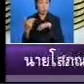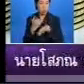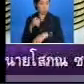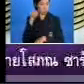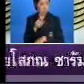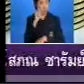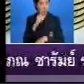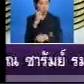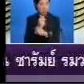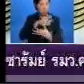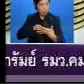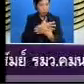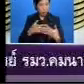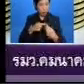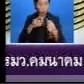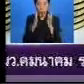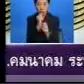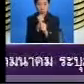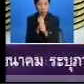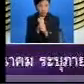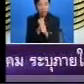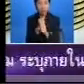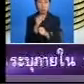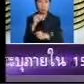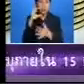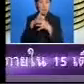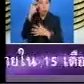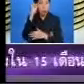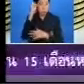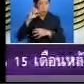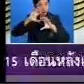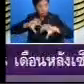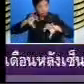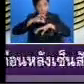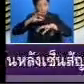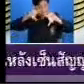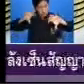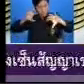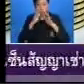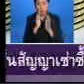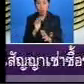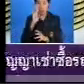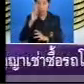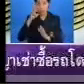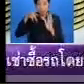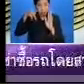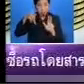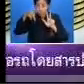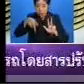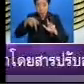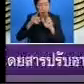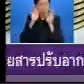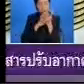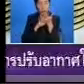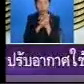แผน Early Retire ของทางด้านพนักงานขสมก 7,000 คนและในส่วนของสถานที่การจะใช้เป็นอู่จอดรถนะครับคาดว่าจะใช้งบประม